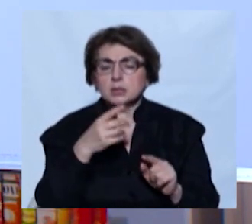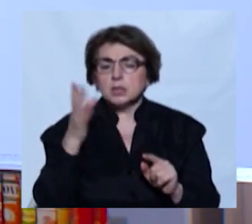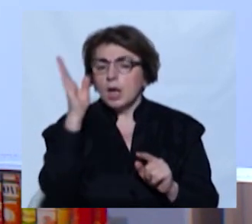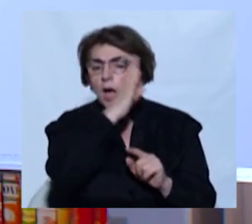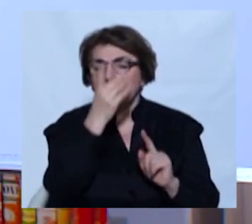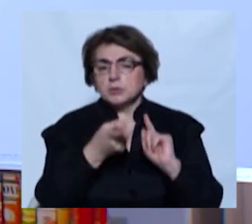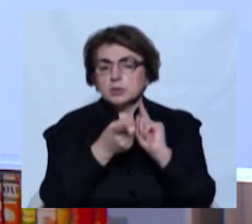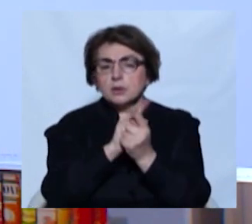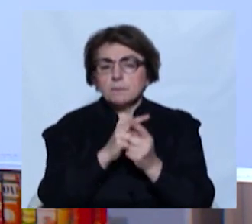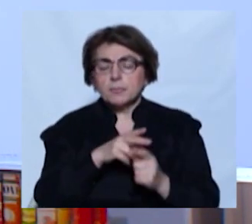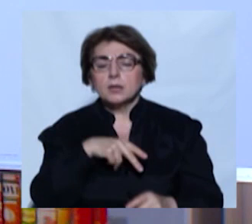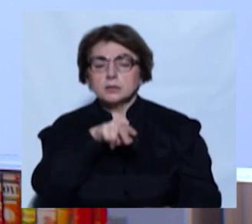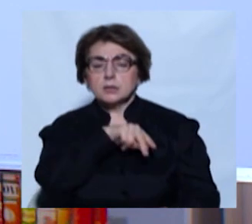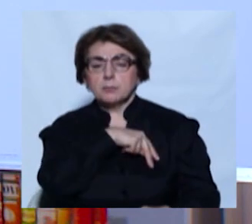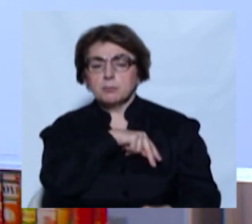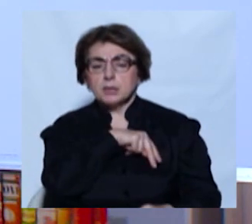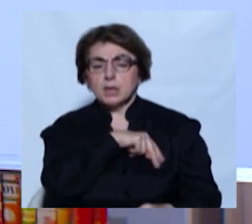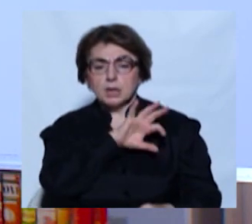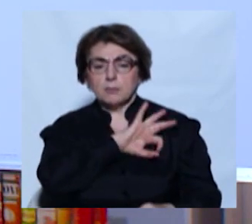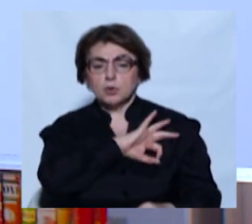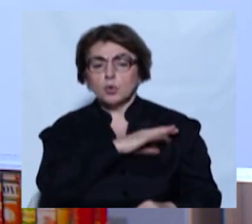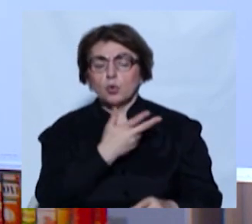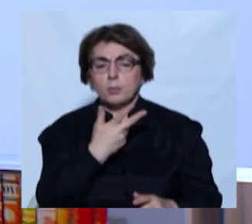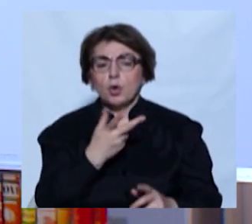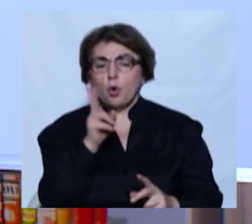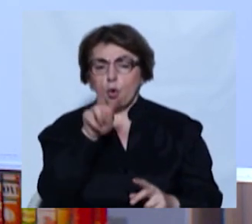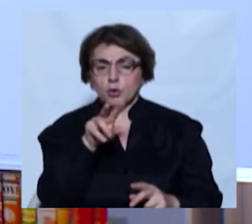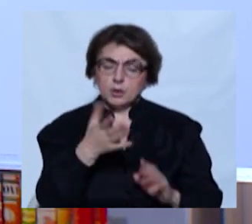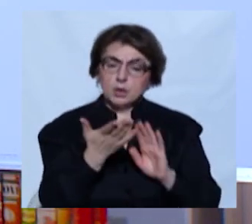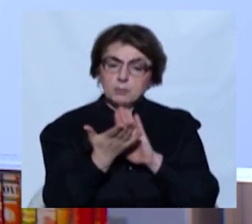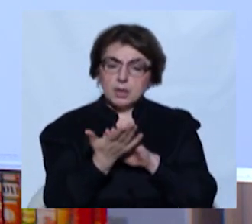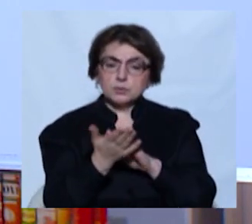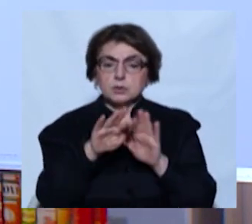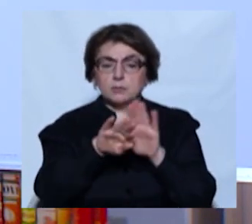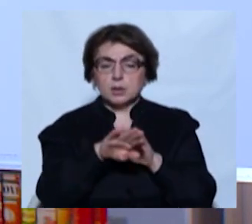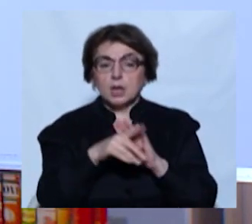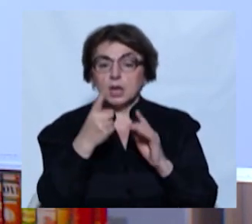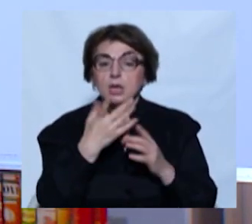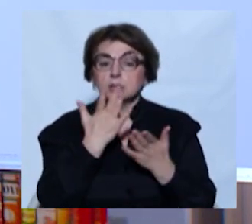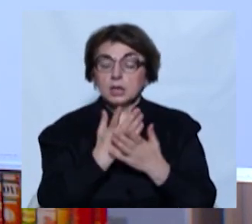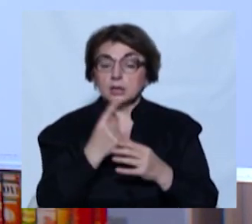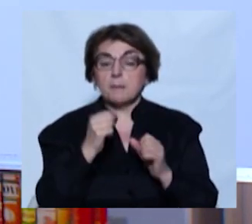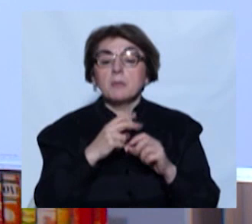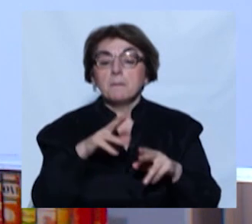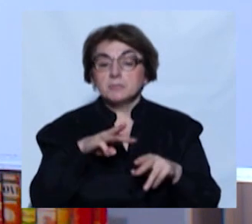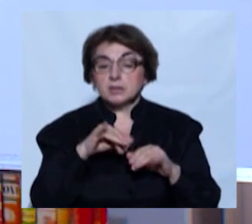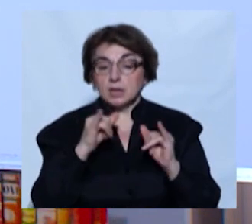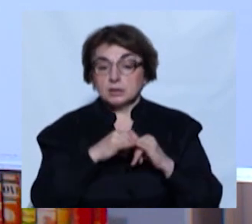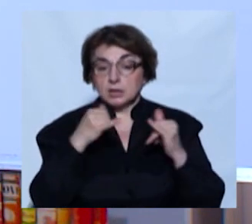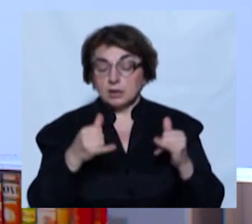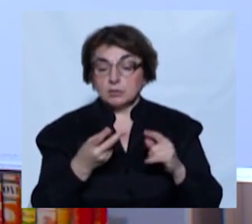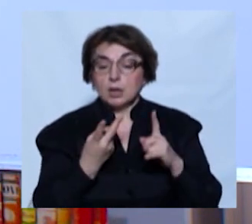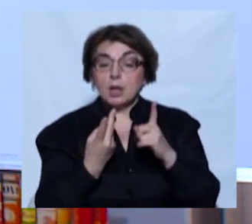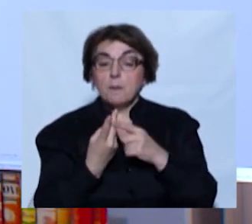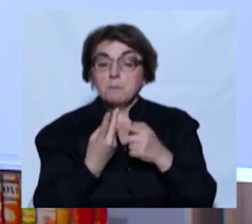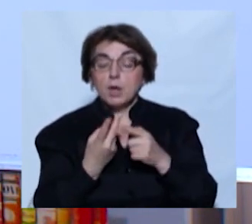წარმოიდგინეთ მედალი, რომელსაც ან თუნდაც მონეტა, რომელსაც ორი მხარე აქვს. ერთი მხარე მდგრადი განვითარება, მეორე მხარე